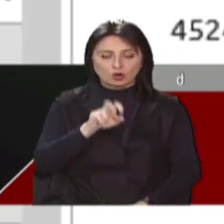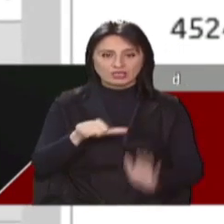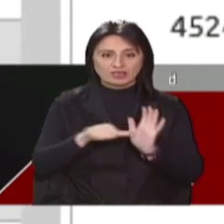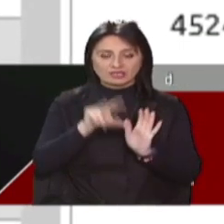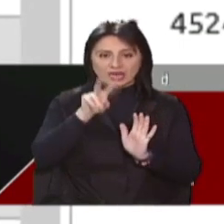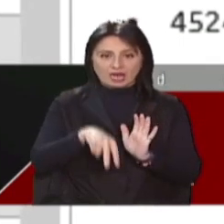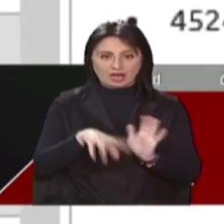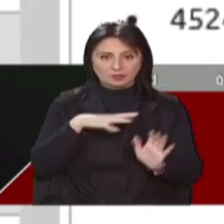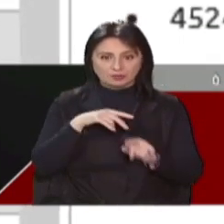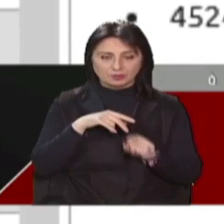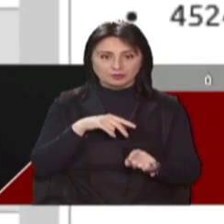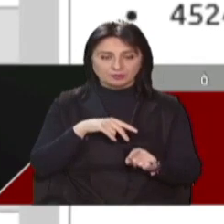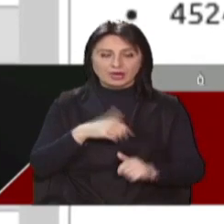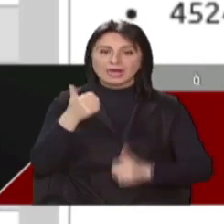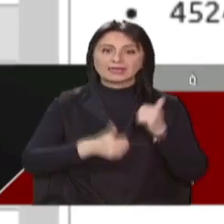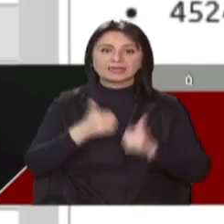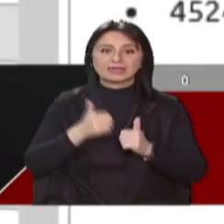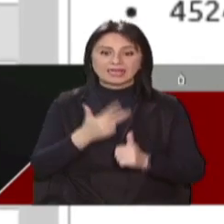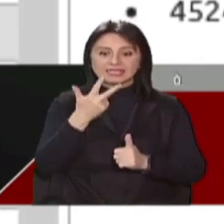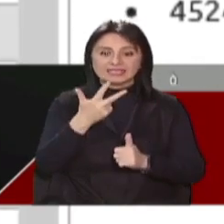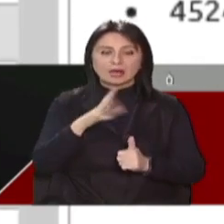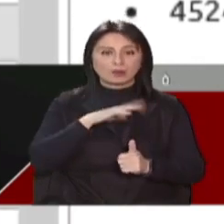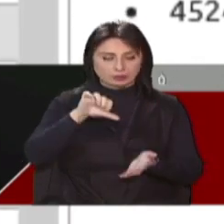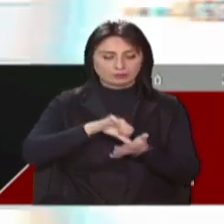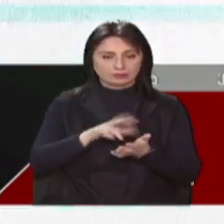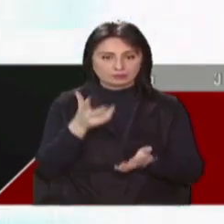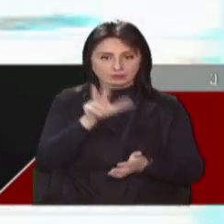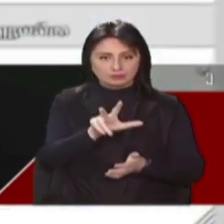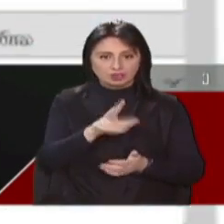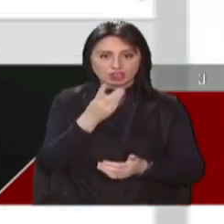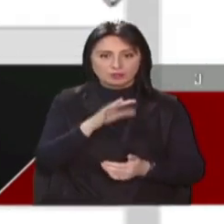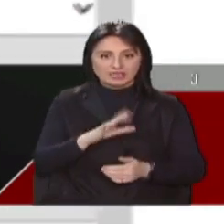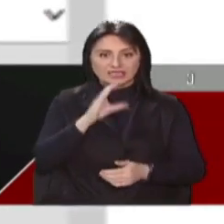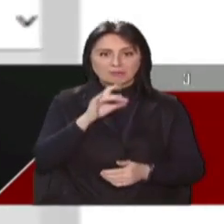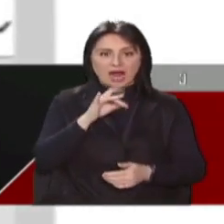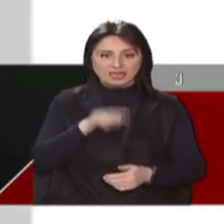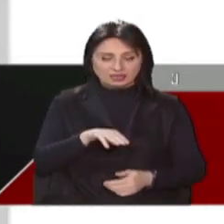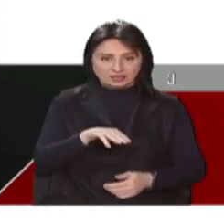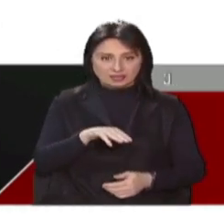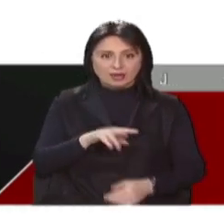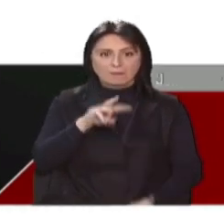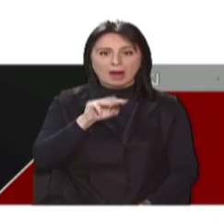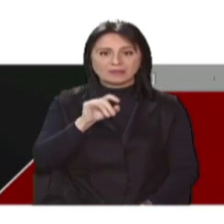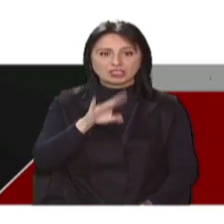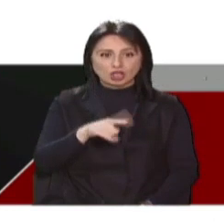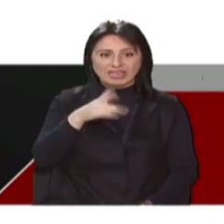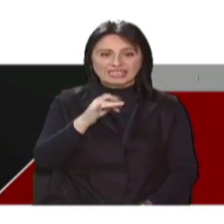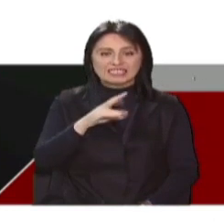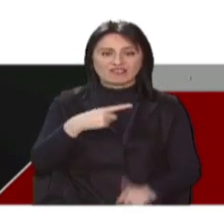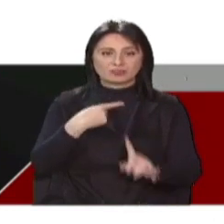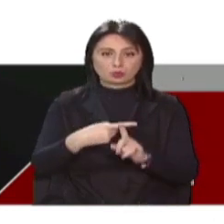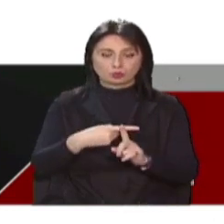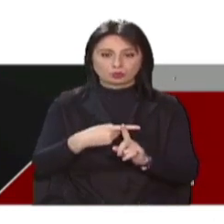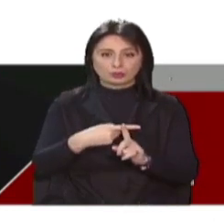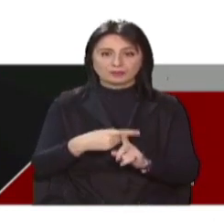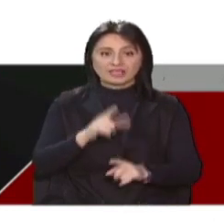13.452.206 ლარი განისაზღვრა. ტენდერში სამი პრეტენდენტი მონაწილეობდა: შეპესე Smart Solution-ი, Mamisoni და Green Service